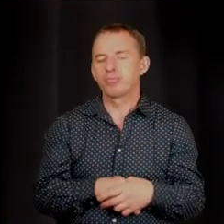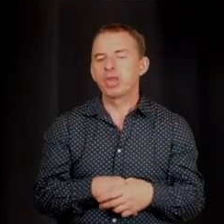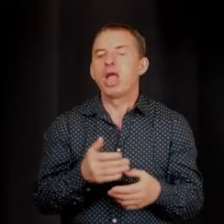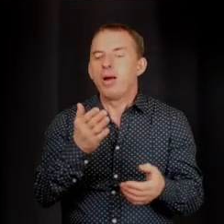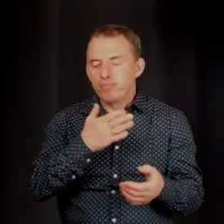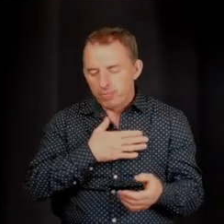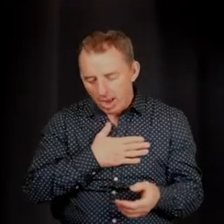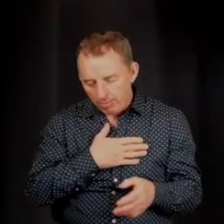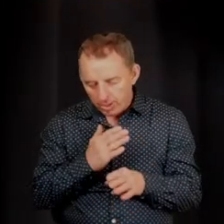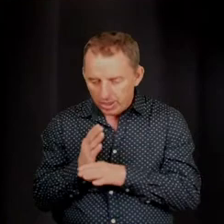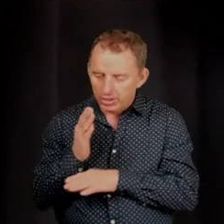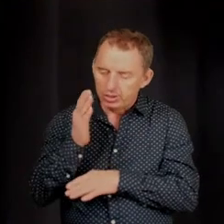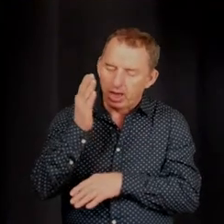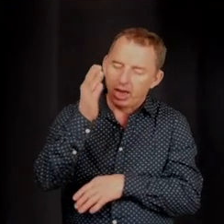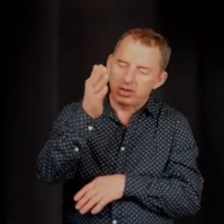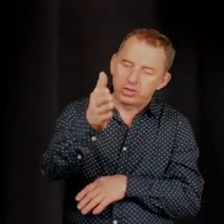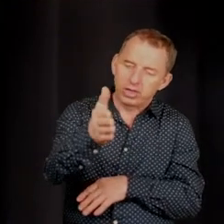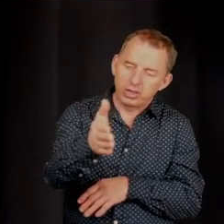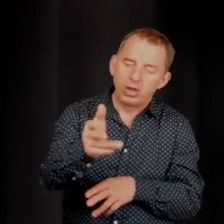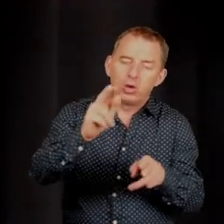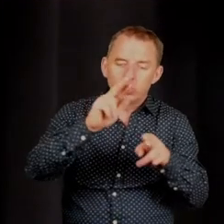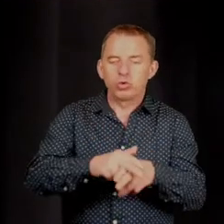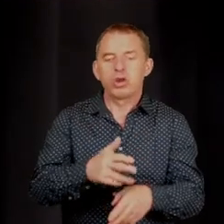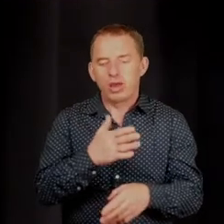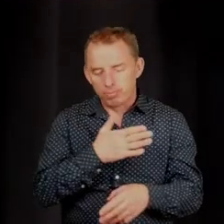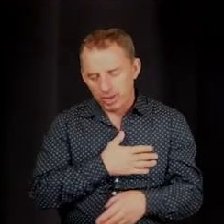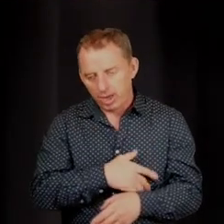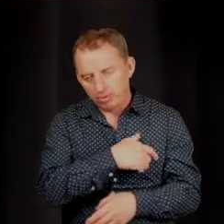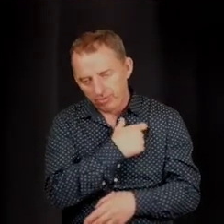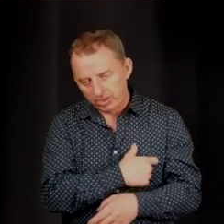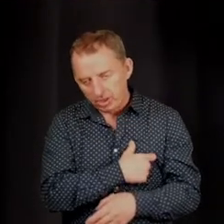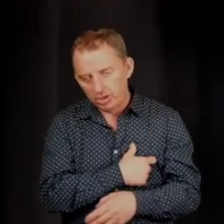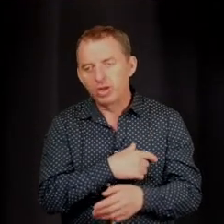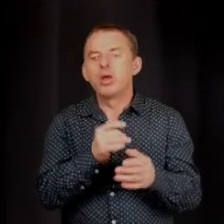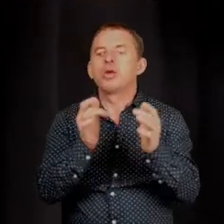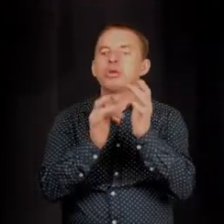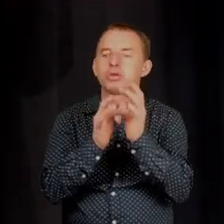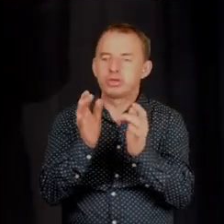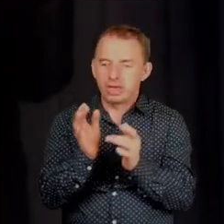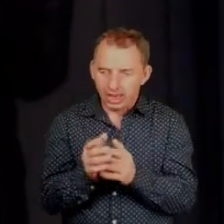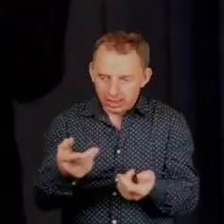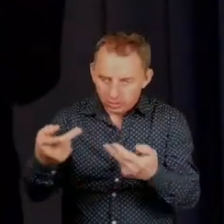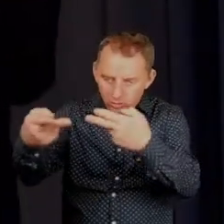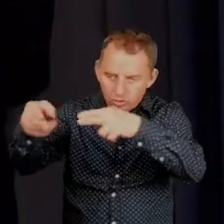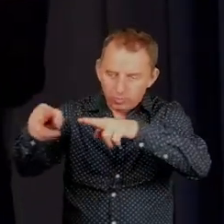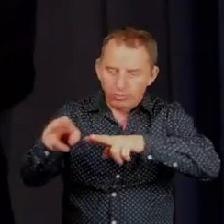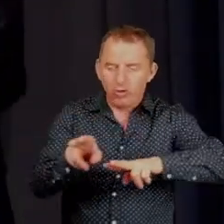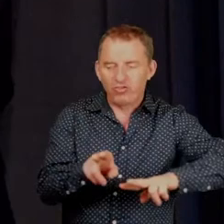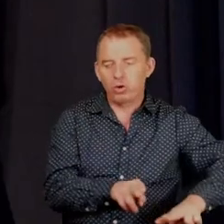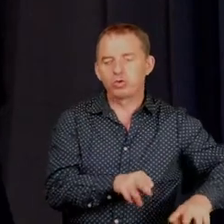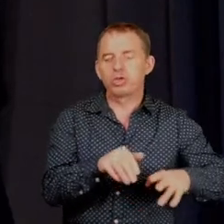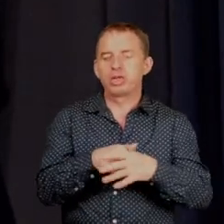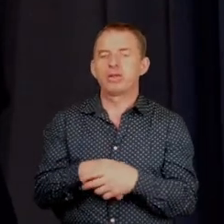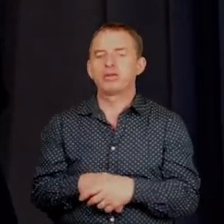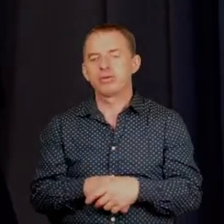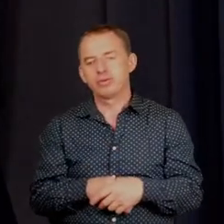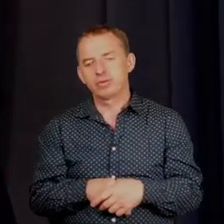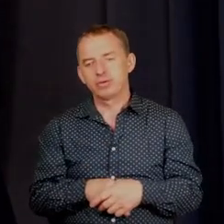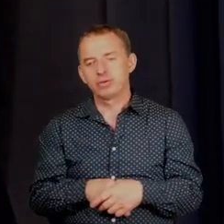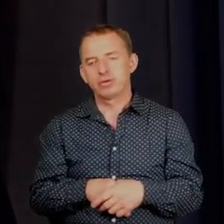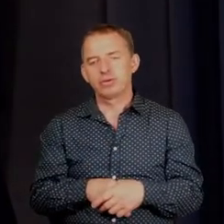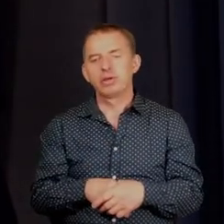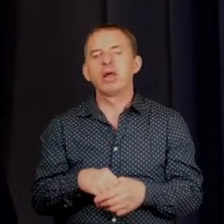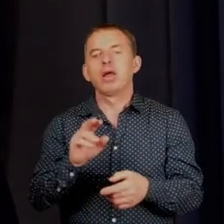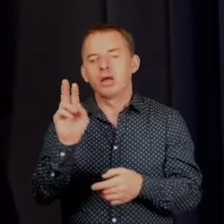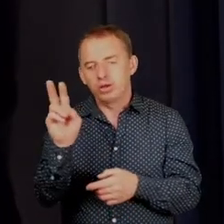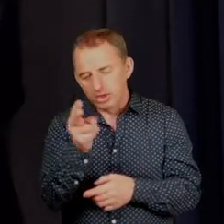Mamy tą nadzieję, która rozpala nasze serca. Jesus will come again. Jezus. When war ravages our homeland.